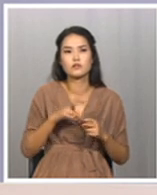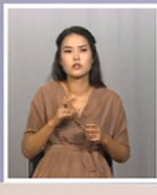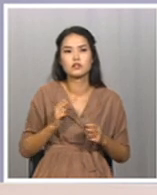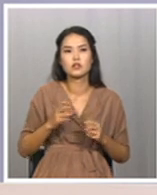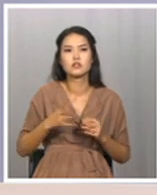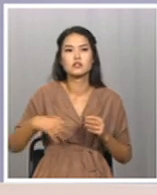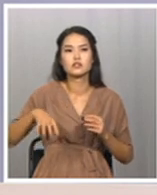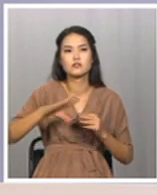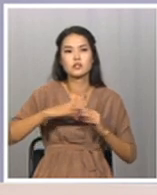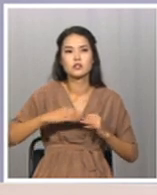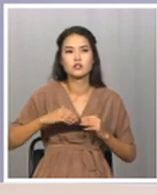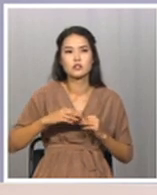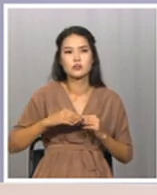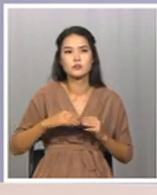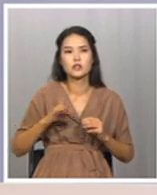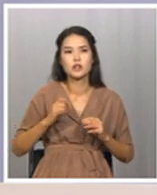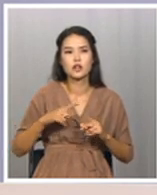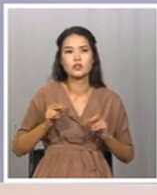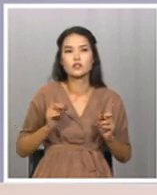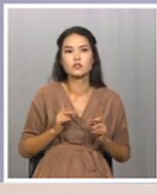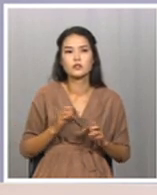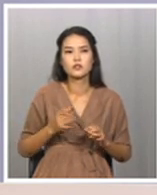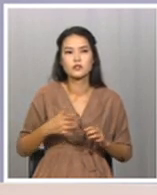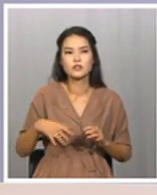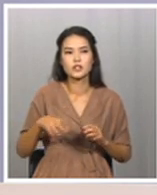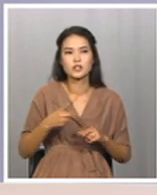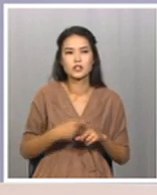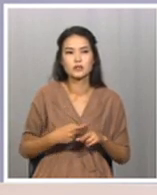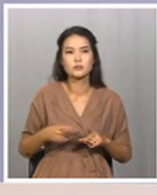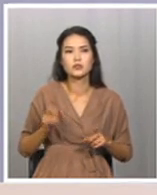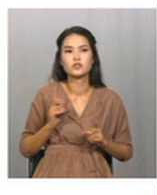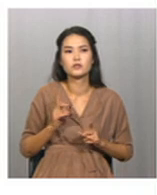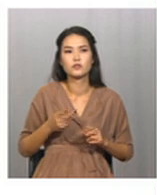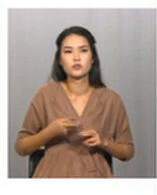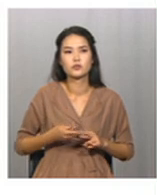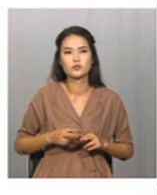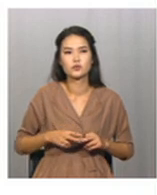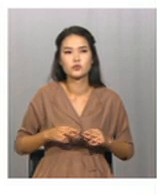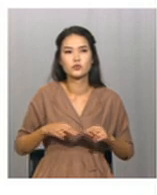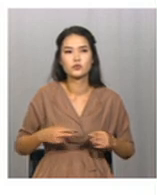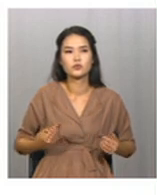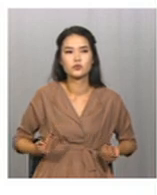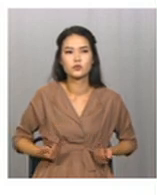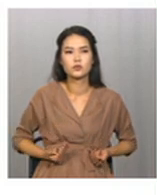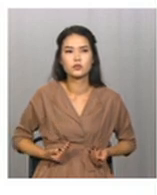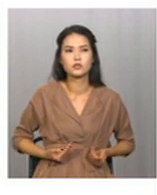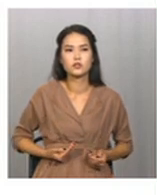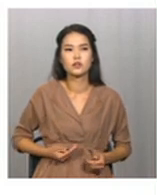всего земного, ради чего и во имя чего стоит жить.